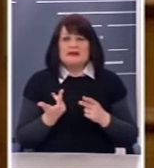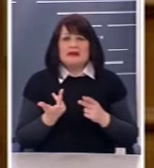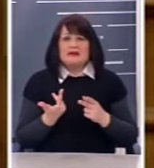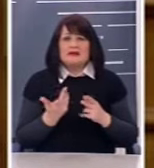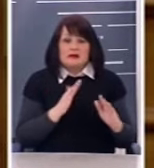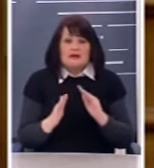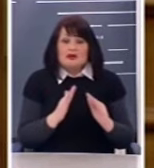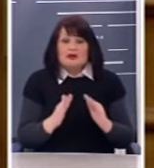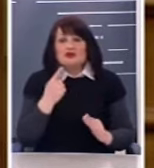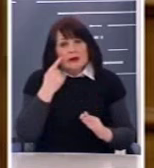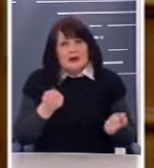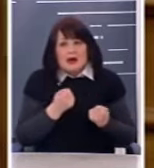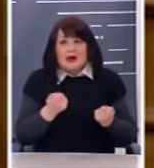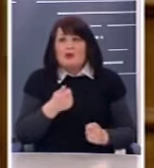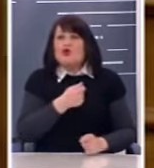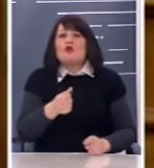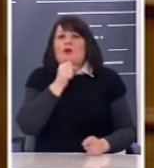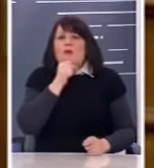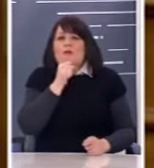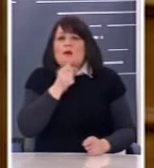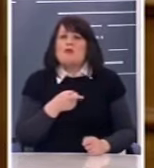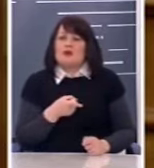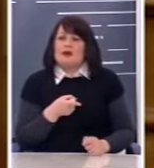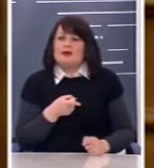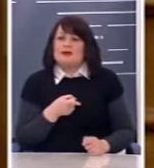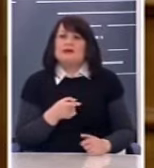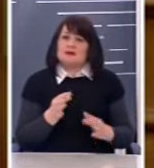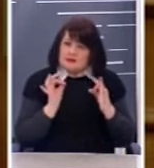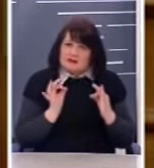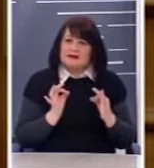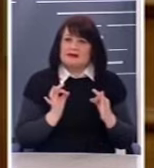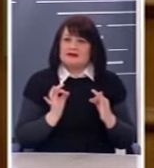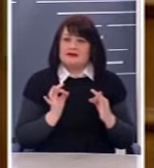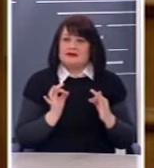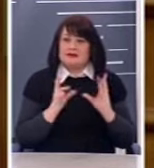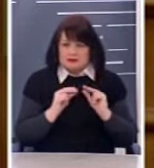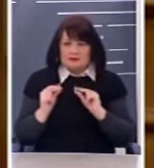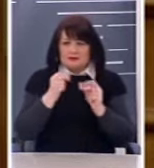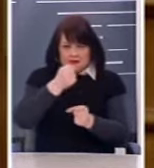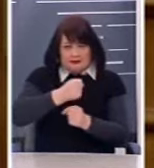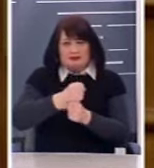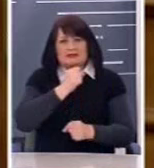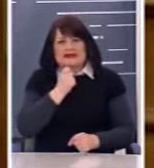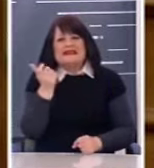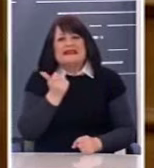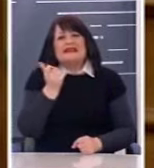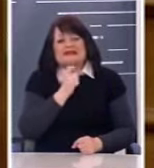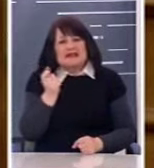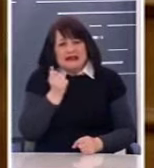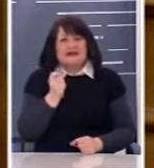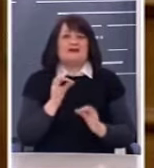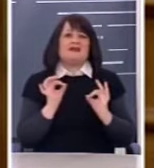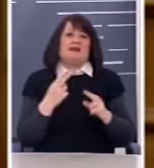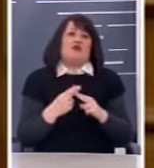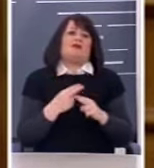φροντίσουμε όχι μόνο για τους ηλικιωμένους, που βεβαίως όλη η συζήτηση περιστρέφεται γύρω από τις συντάξεις, βεβαίως πάρα πολύ